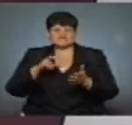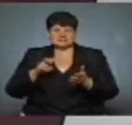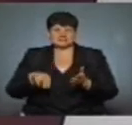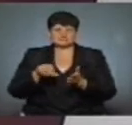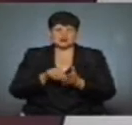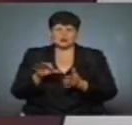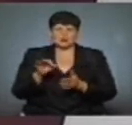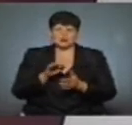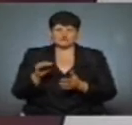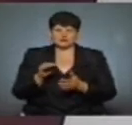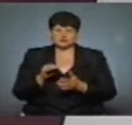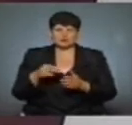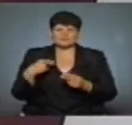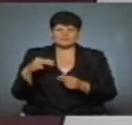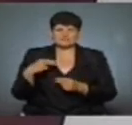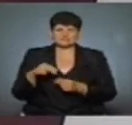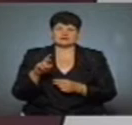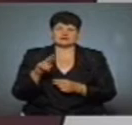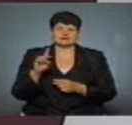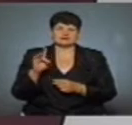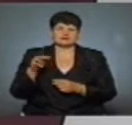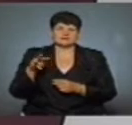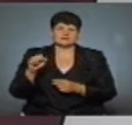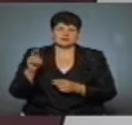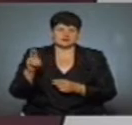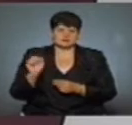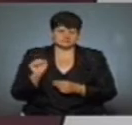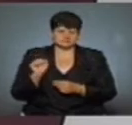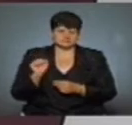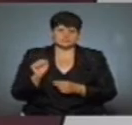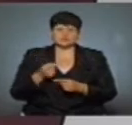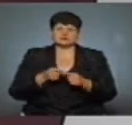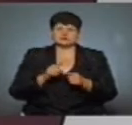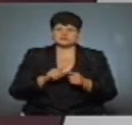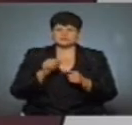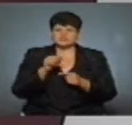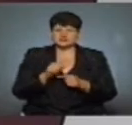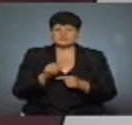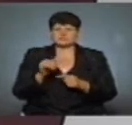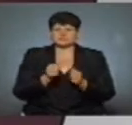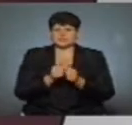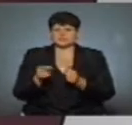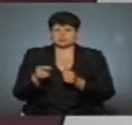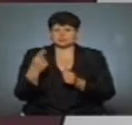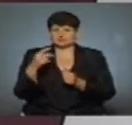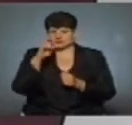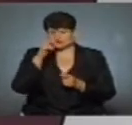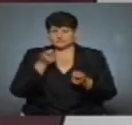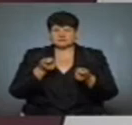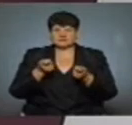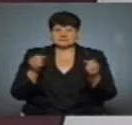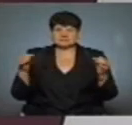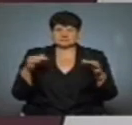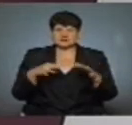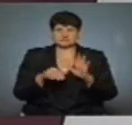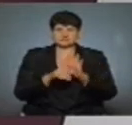Андрія Єрмака. Про це повідомив координатор акції в Тернополі Роман Нечведюк. За його словами, біля Тернопільської облдержадміністрації